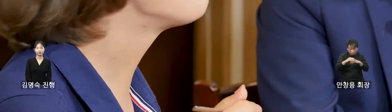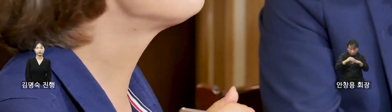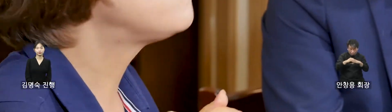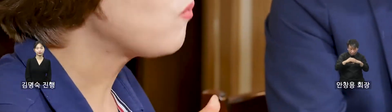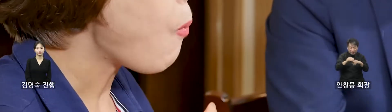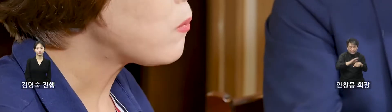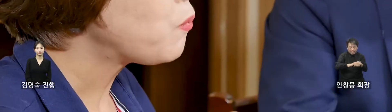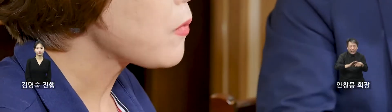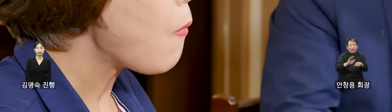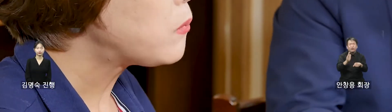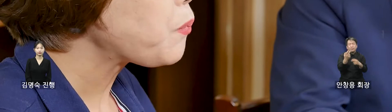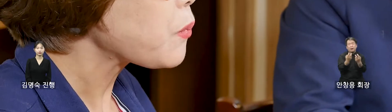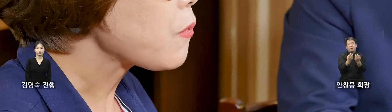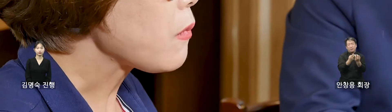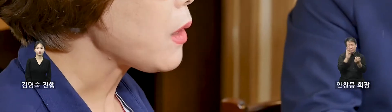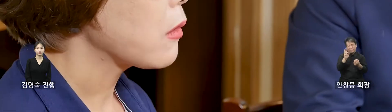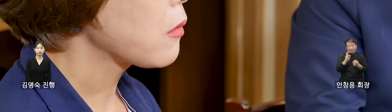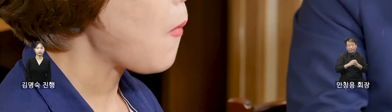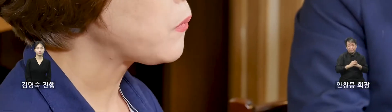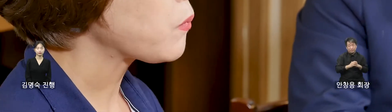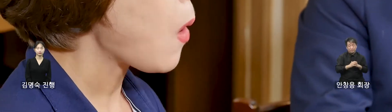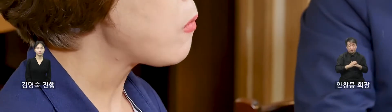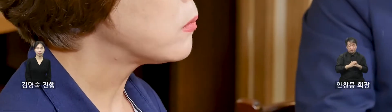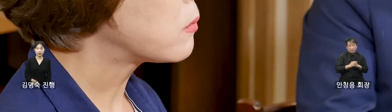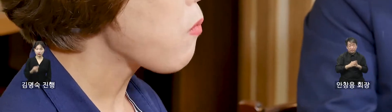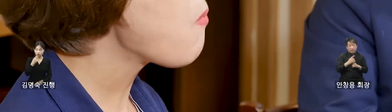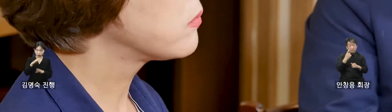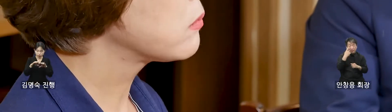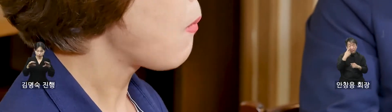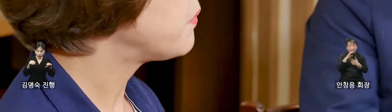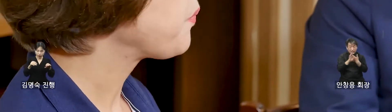비결이지 않을까요? 두부가 이게 간이 안